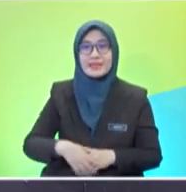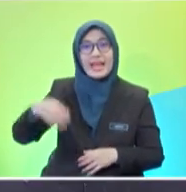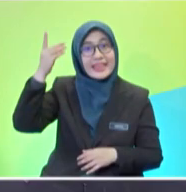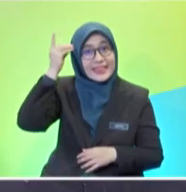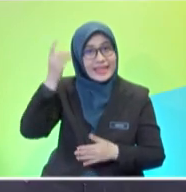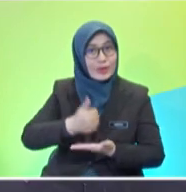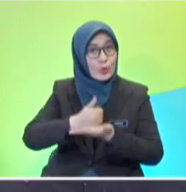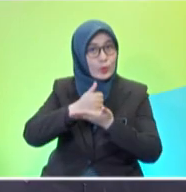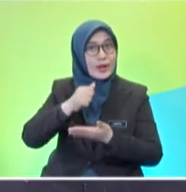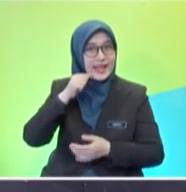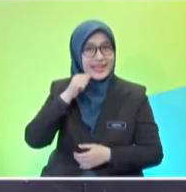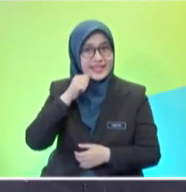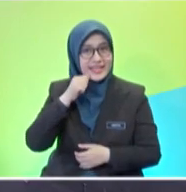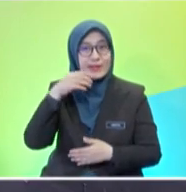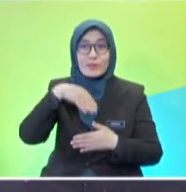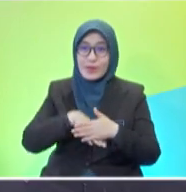masukkan